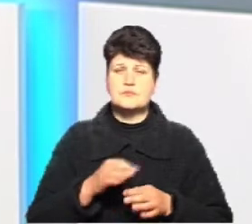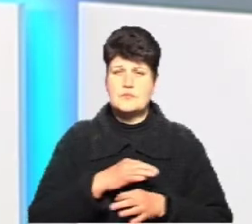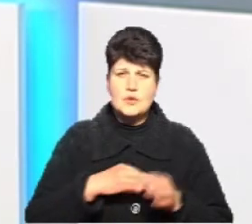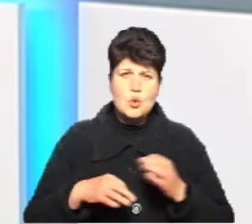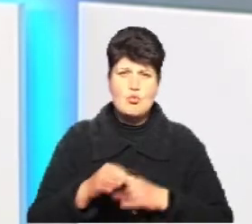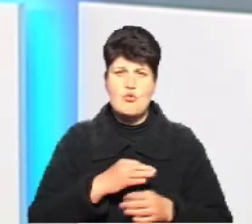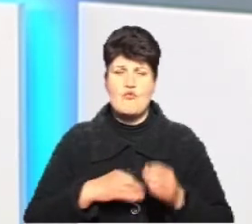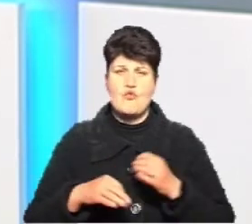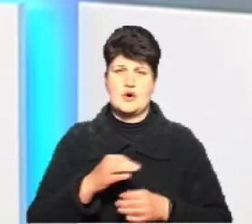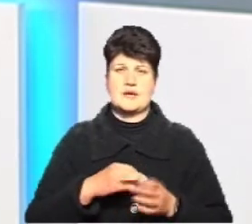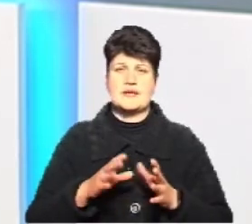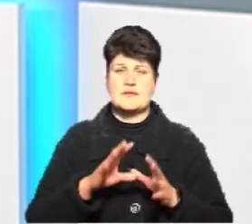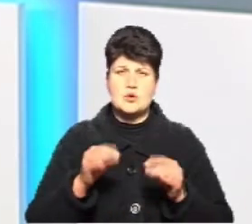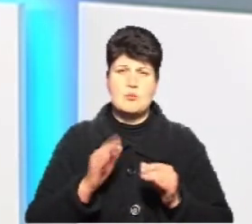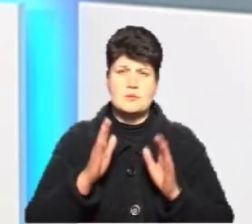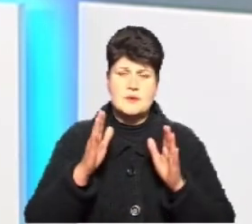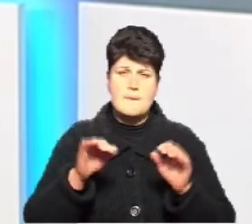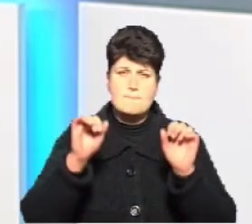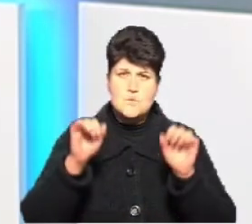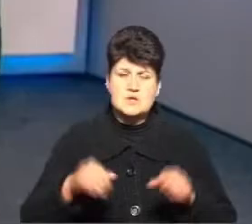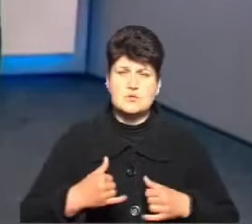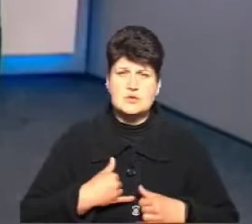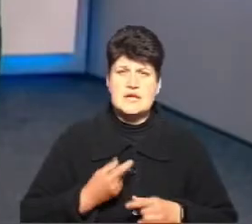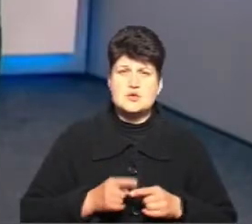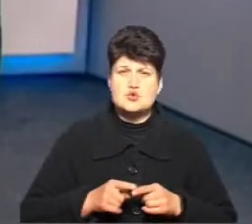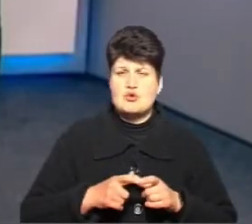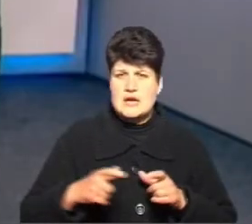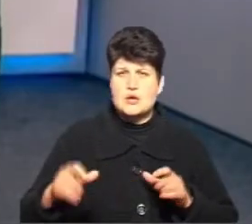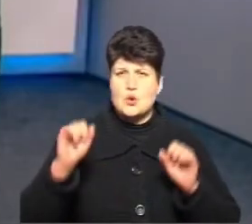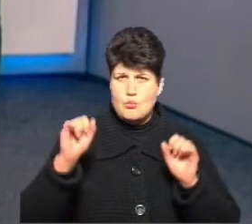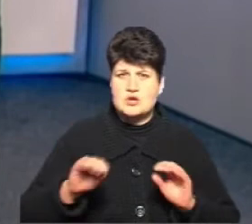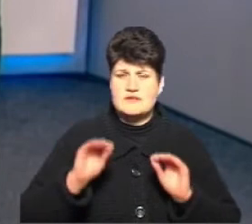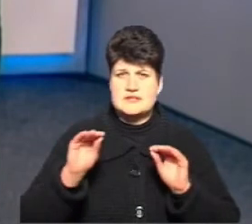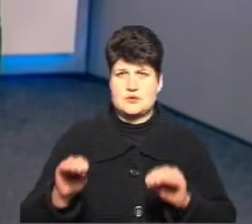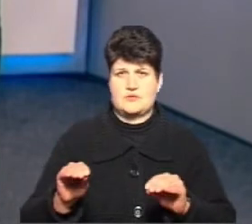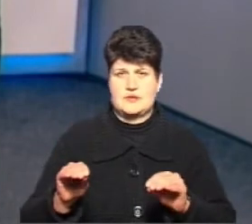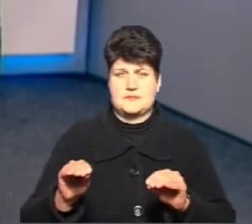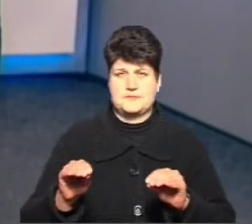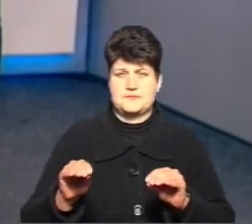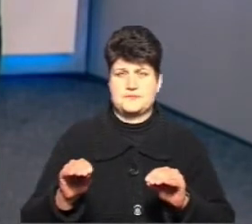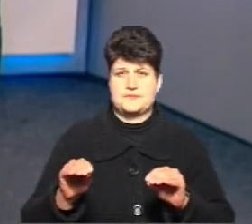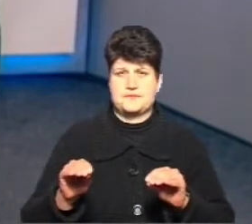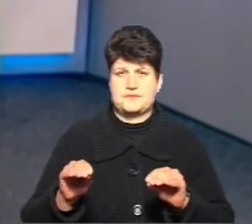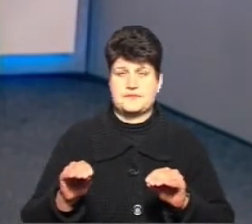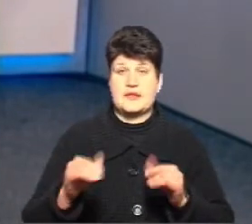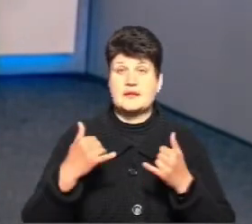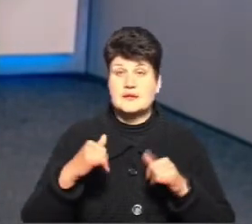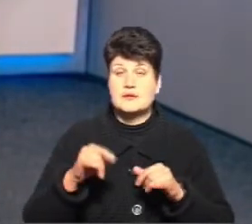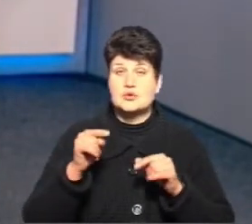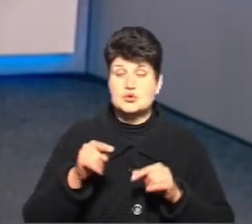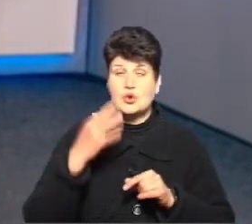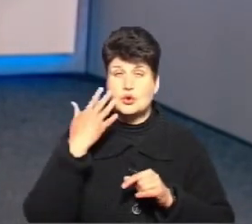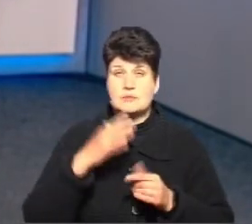По перспективі і по можливості в нас цю лінію можна встановити. Але дивно то, що навіть коли були громадські слухання,